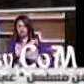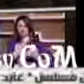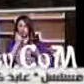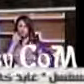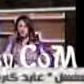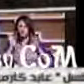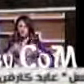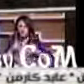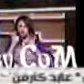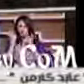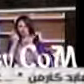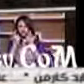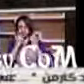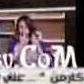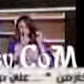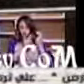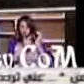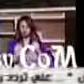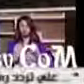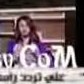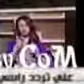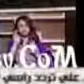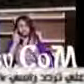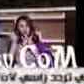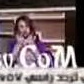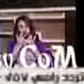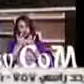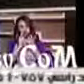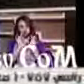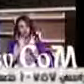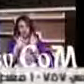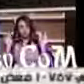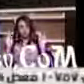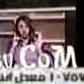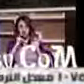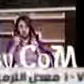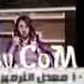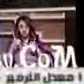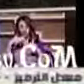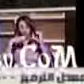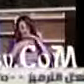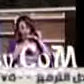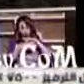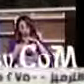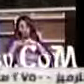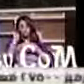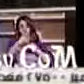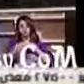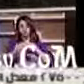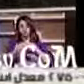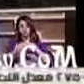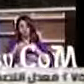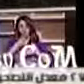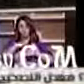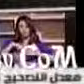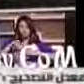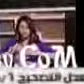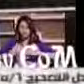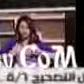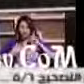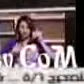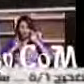دائره الجنح المستانف مؤمنه جيدا من داخل وخارج المجمع و